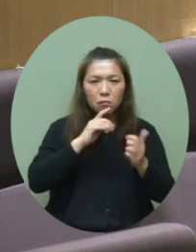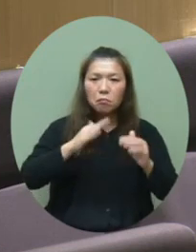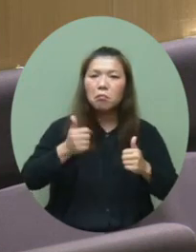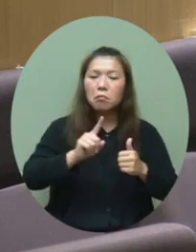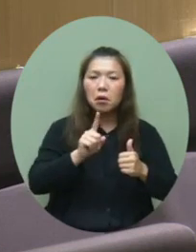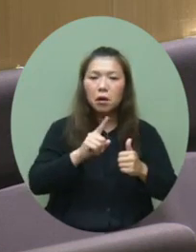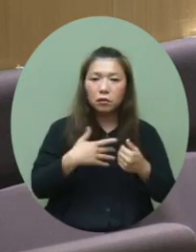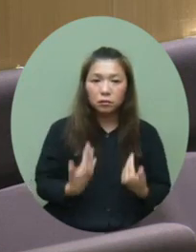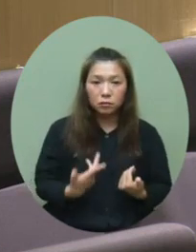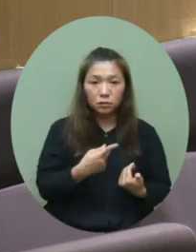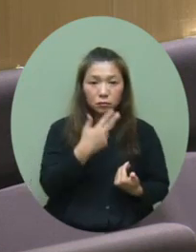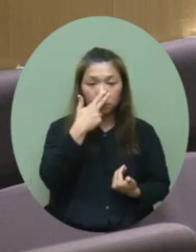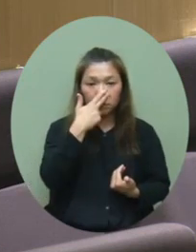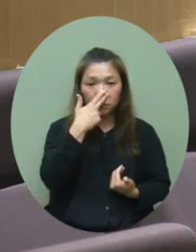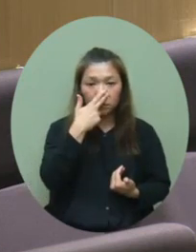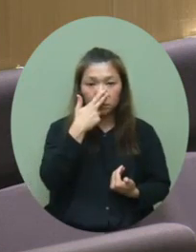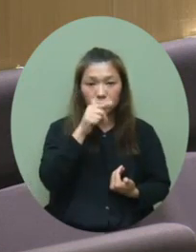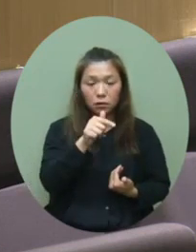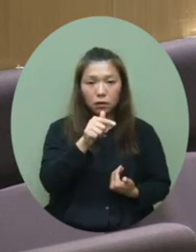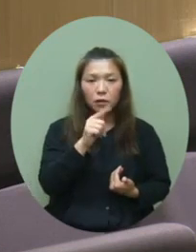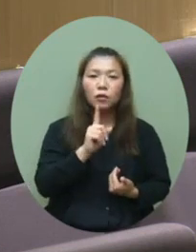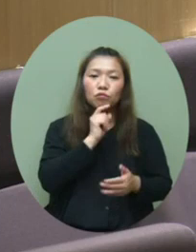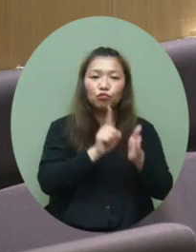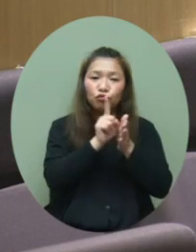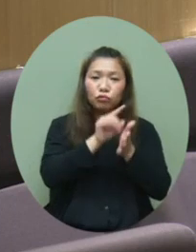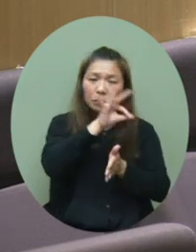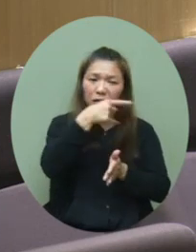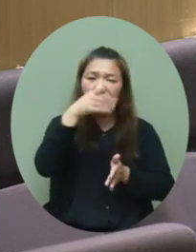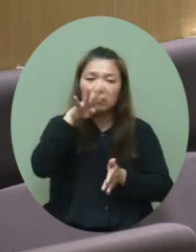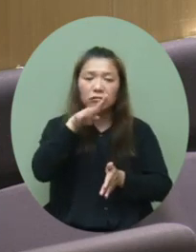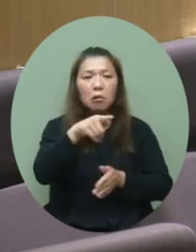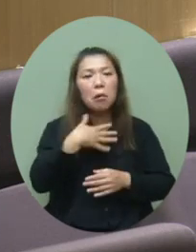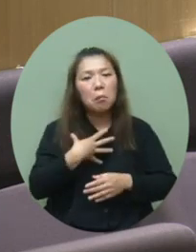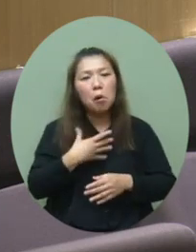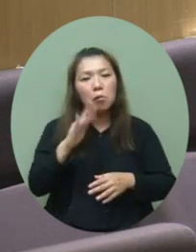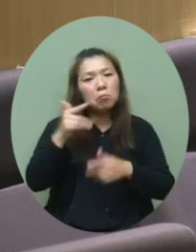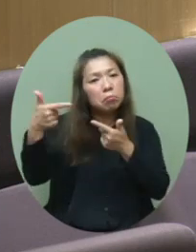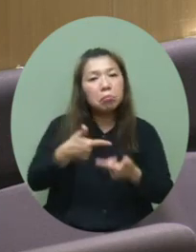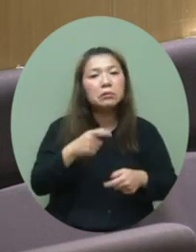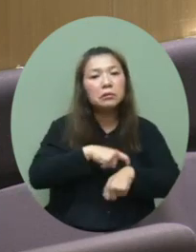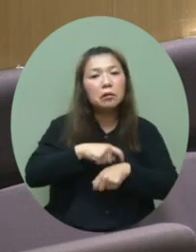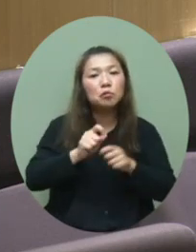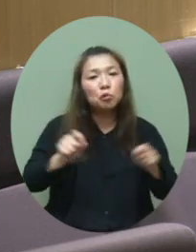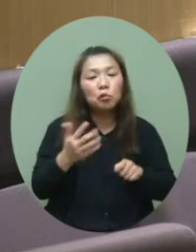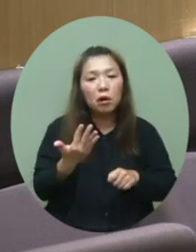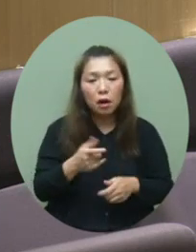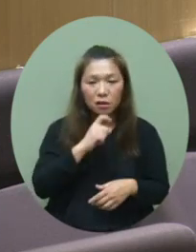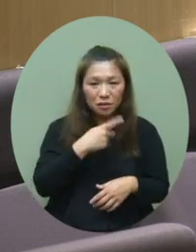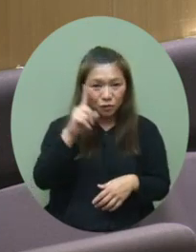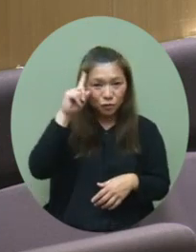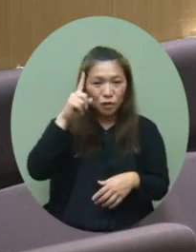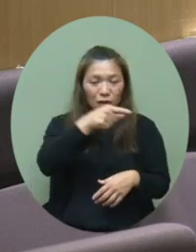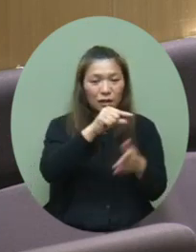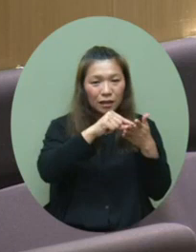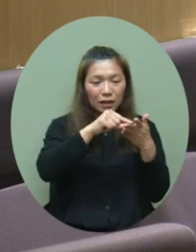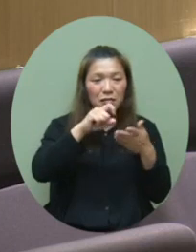啦？預計呢一個嘅水平會維持到幾耐啦？咁同埋即係近日即係院舍都研究加密核酸